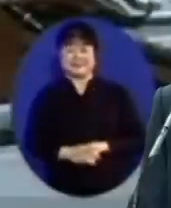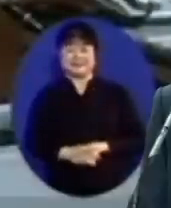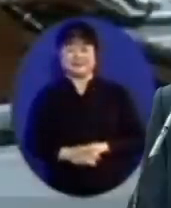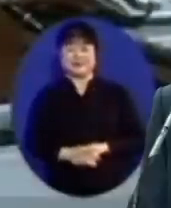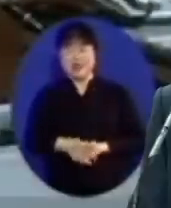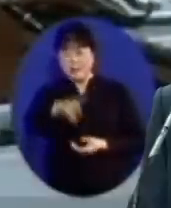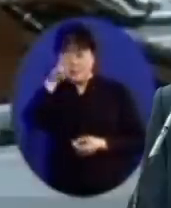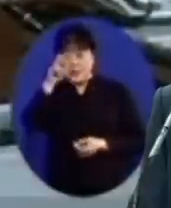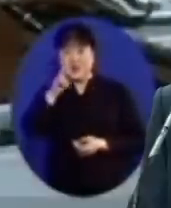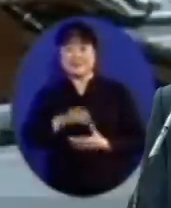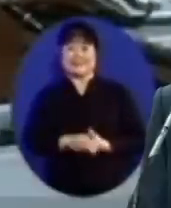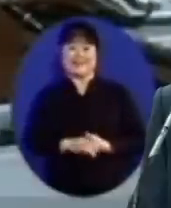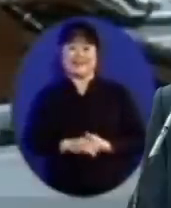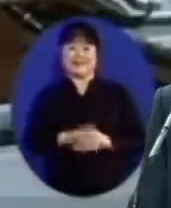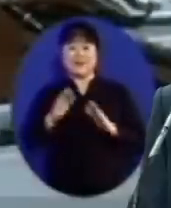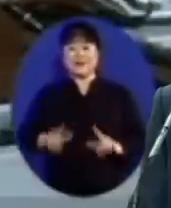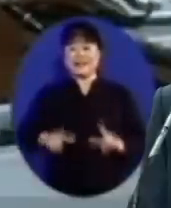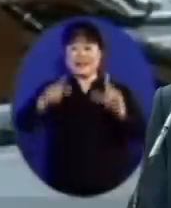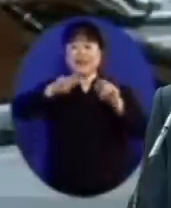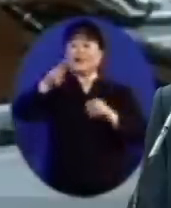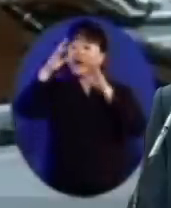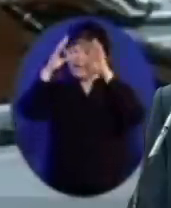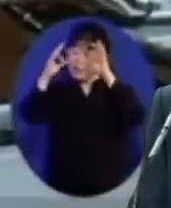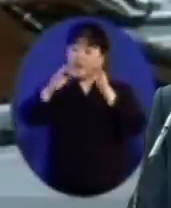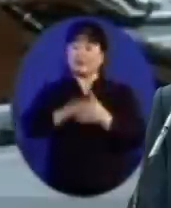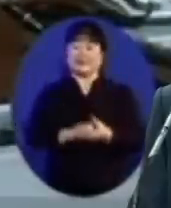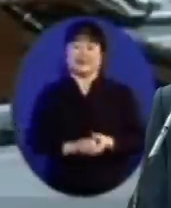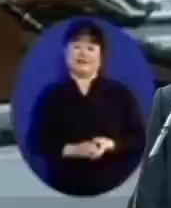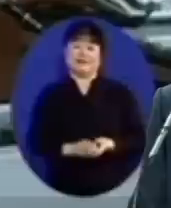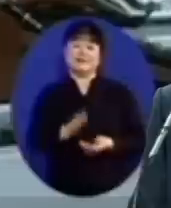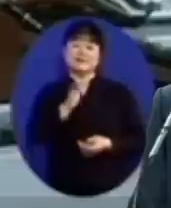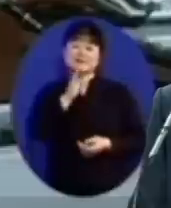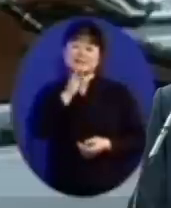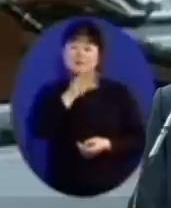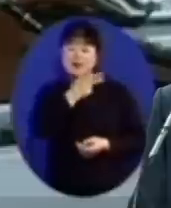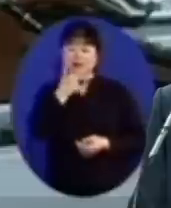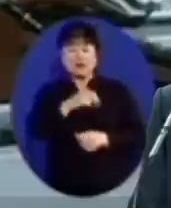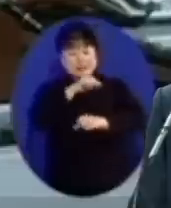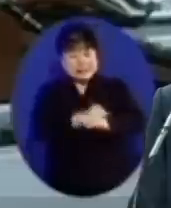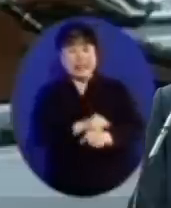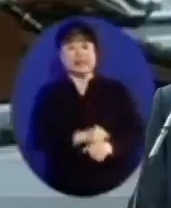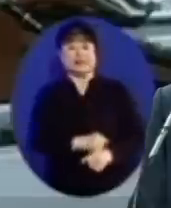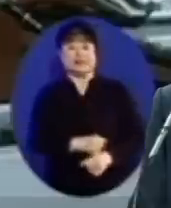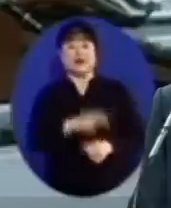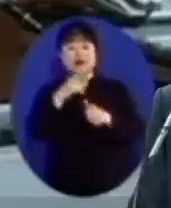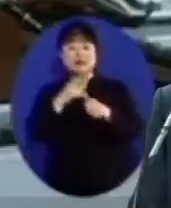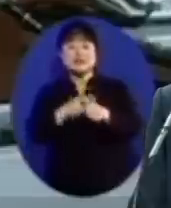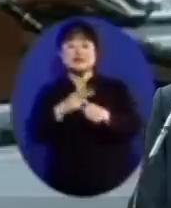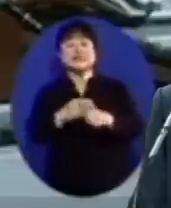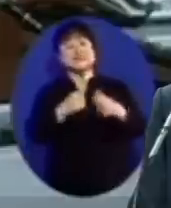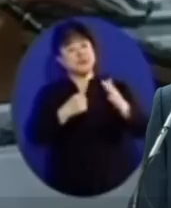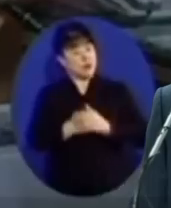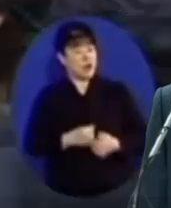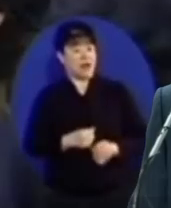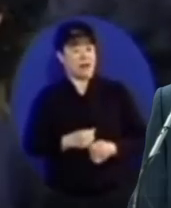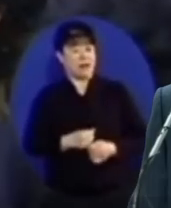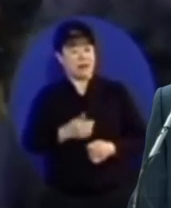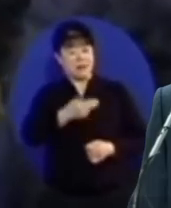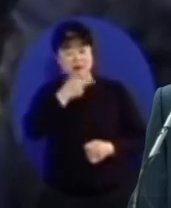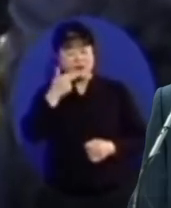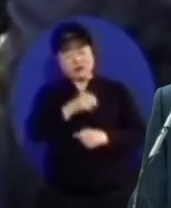그렇게 미워했는데 오늘날에 내가 돌아볼 때 오늘날 정도 제가 영어를 할 수 있게 된 것은 그 콩코더 선생 때문에 그런